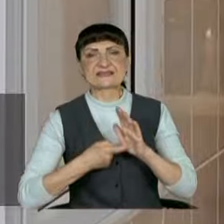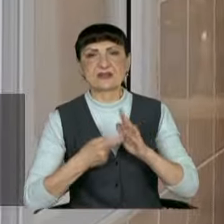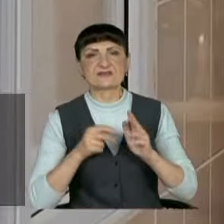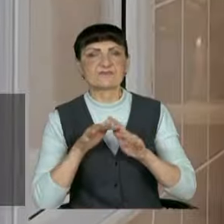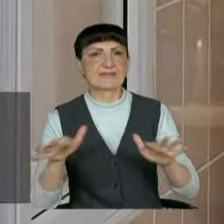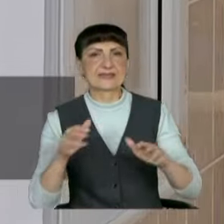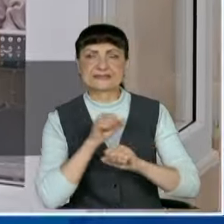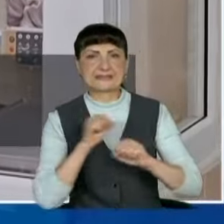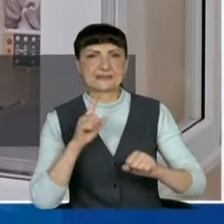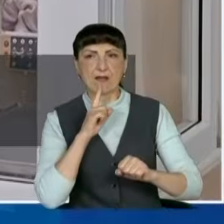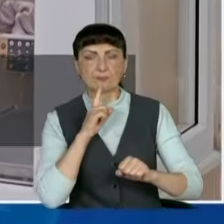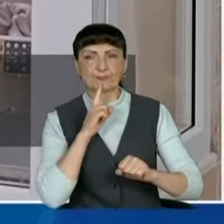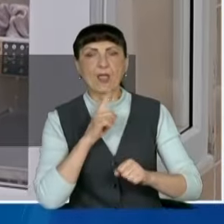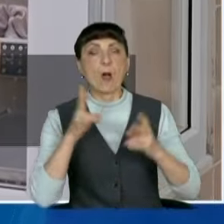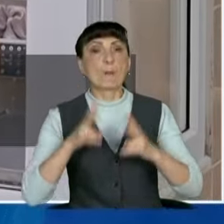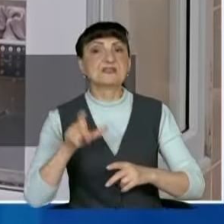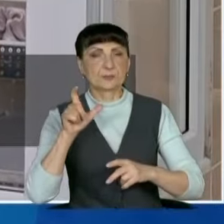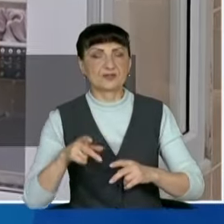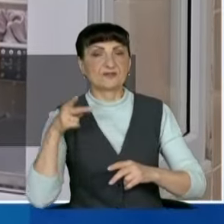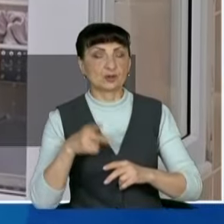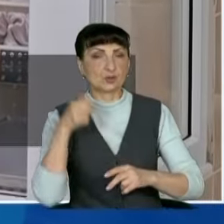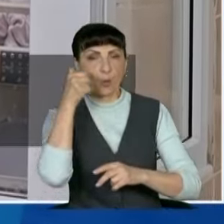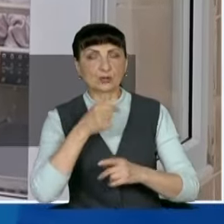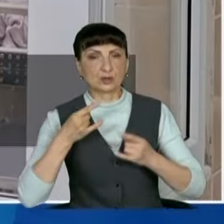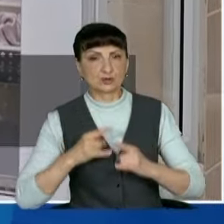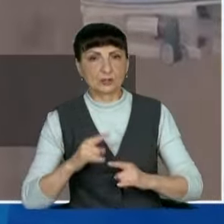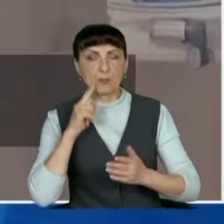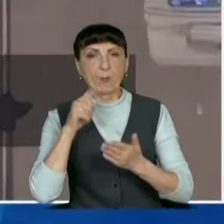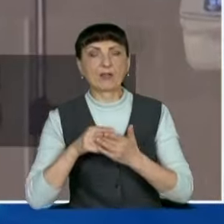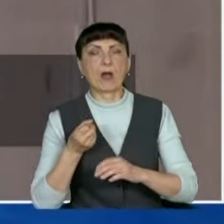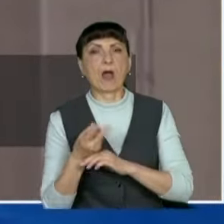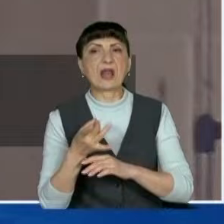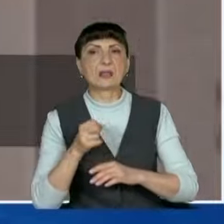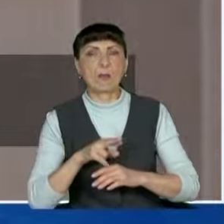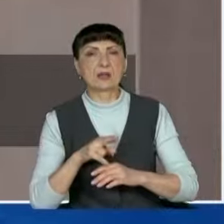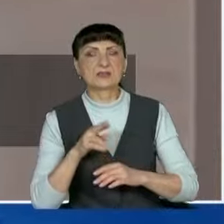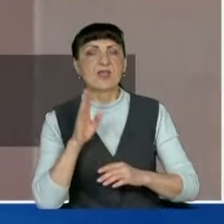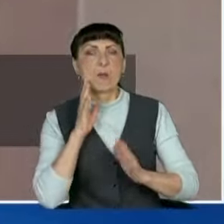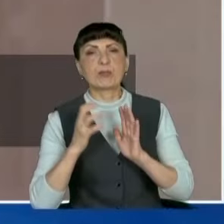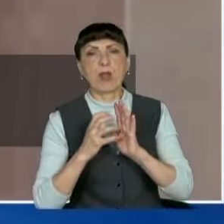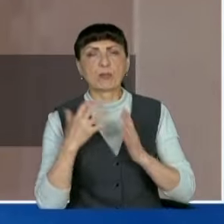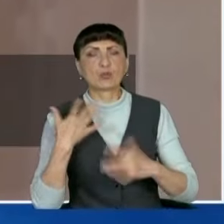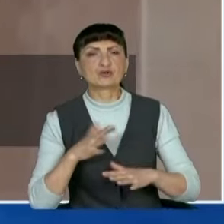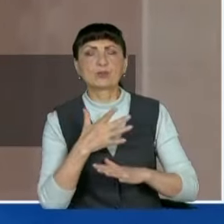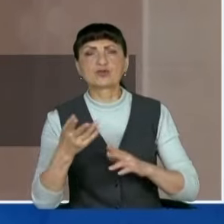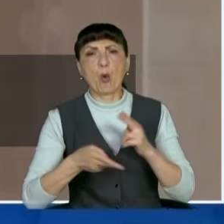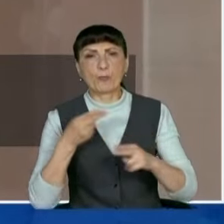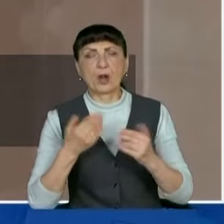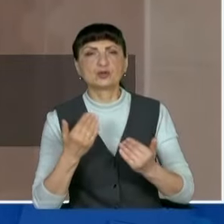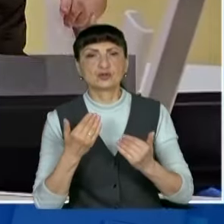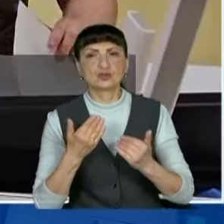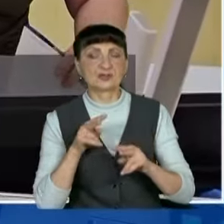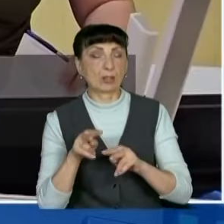разглашается. Потерпевшая 2000 года рождения попала в реанимацию. Будущая мать перенесла несколько операций и сейчас находится